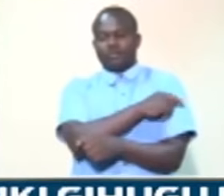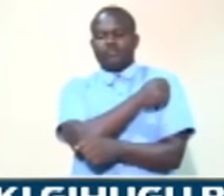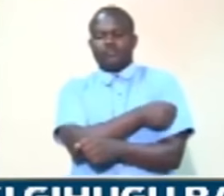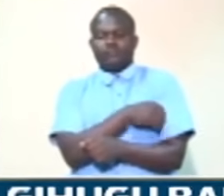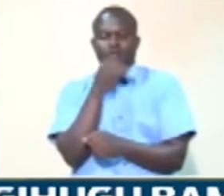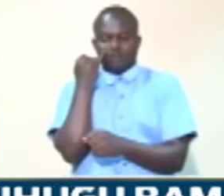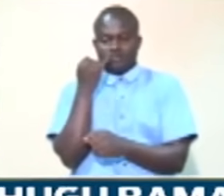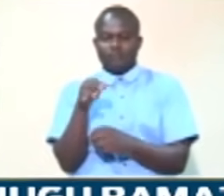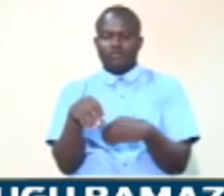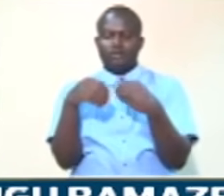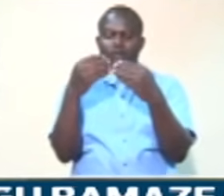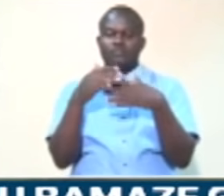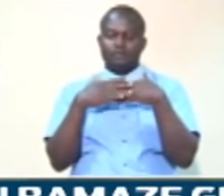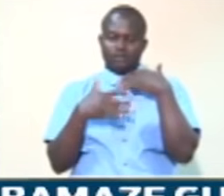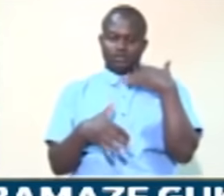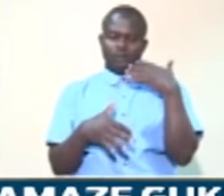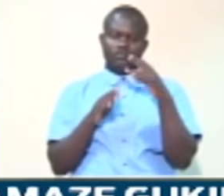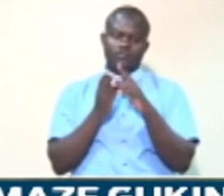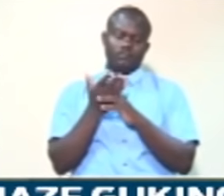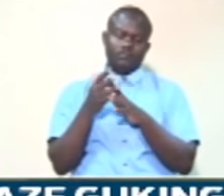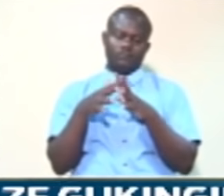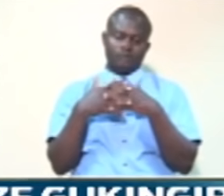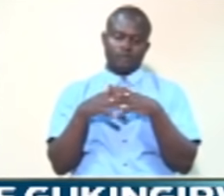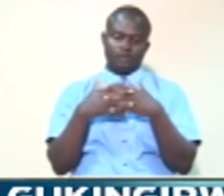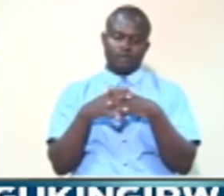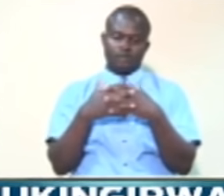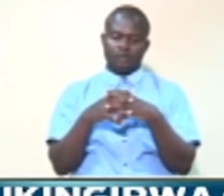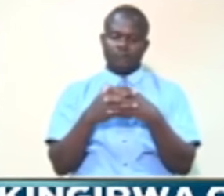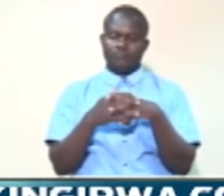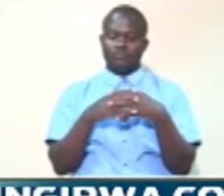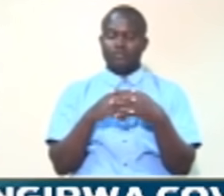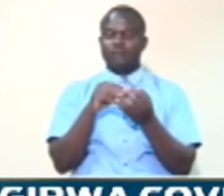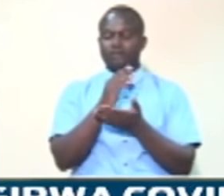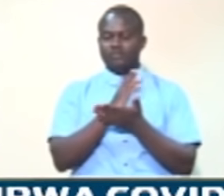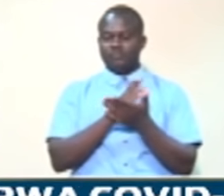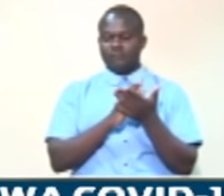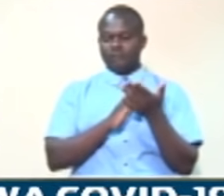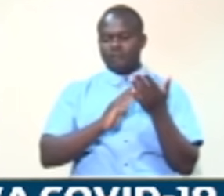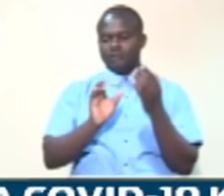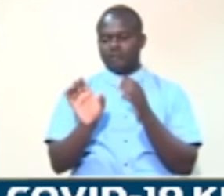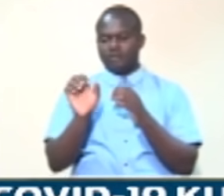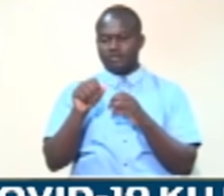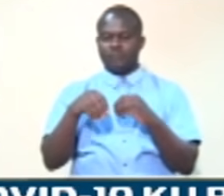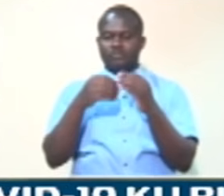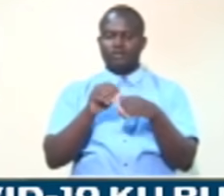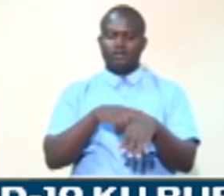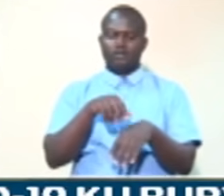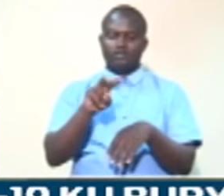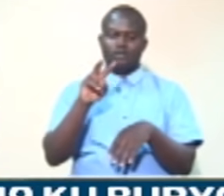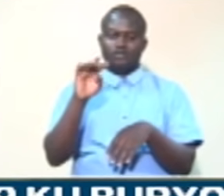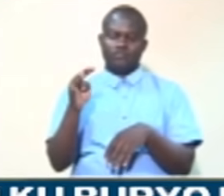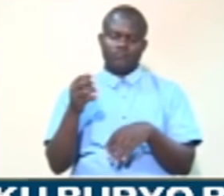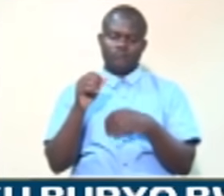Iyo natanze amaraso aca mu mashini bavanamo igice kimwe, nshobora gutanga inshuro 24